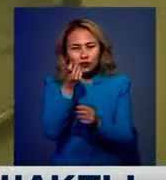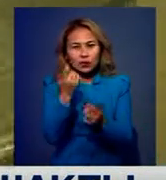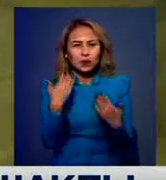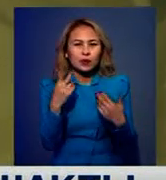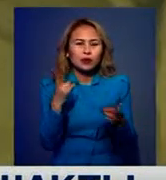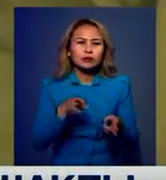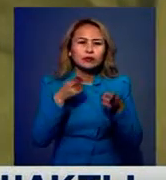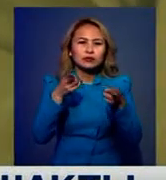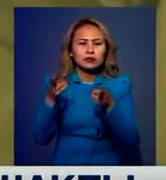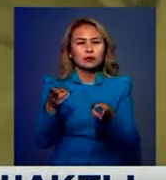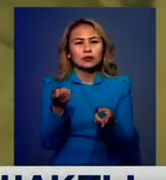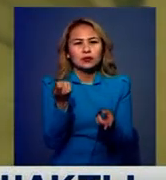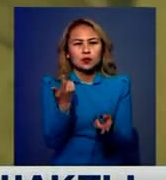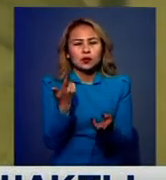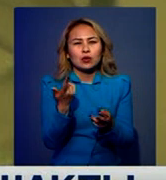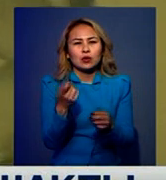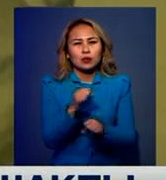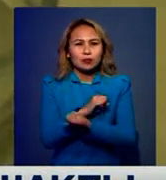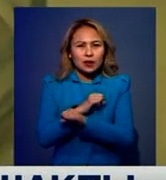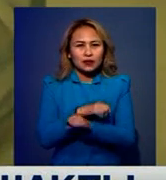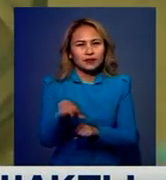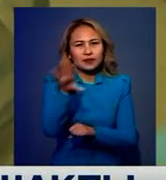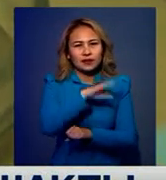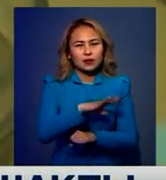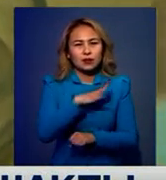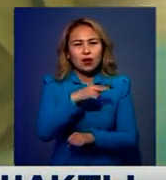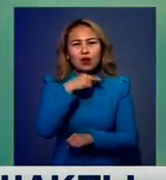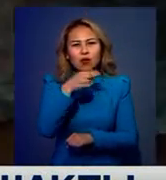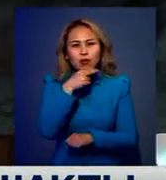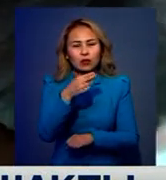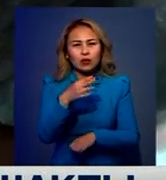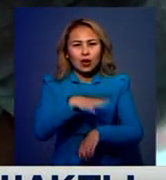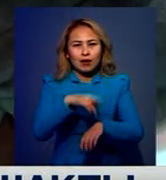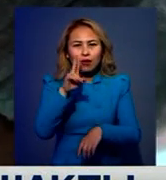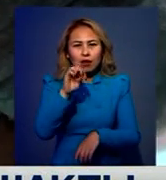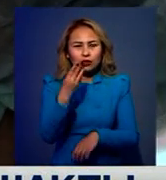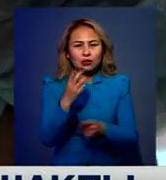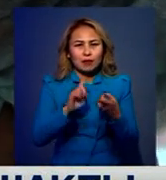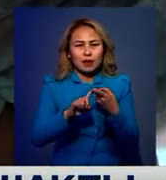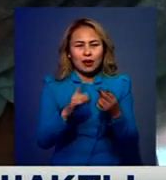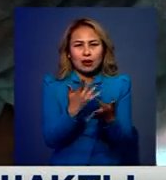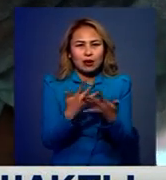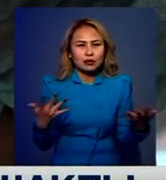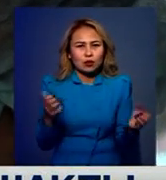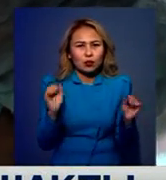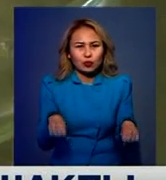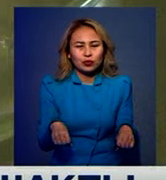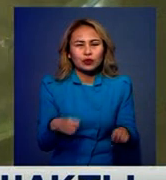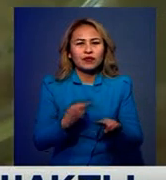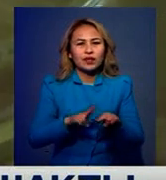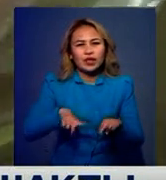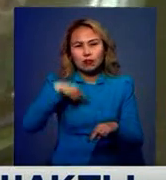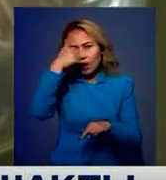демалуға шығатындарға мамандар сақ болуды ескертеді. Өйткені бұл қансорғыштар түрлі жұқпалы аурулар тасымалдауы мүмкін. Жалпы